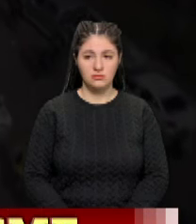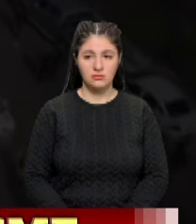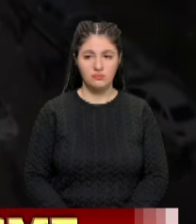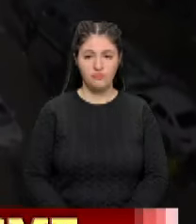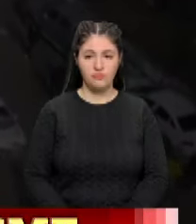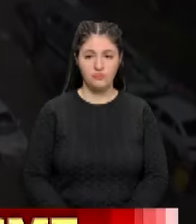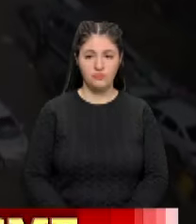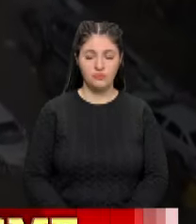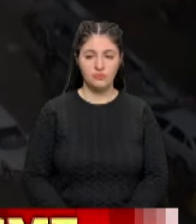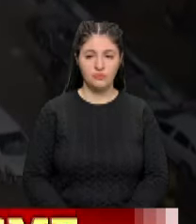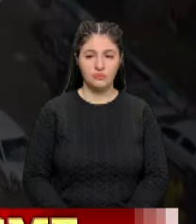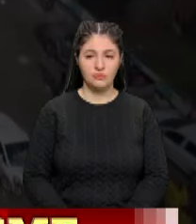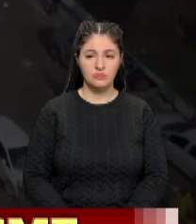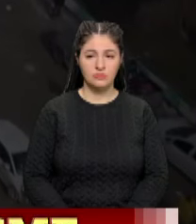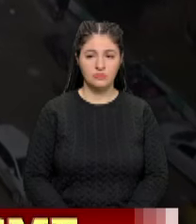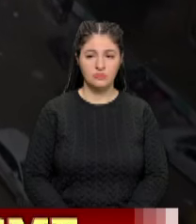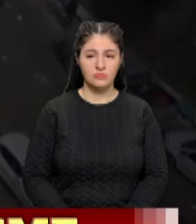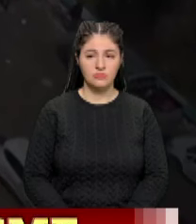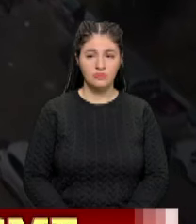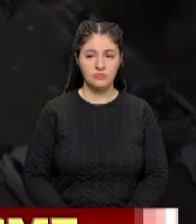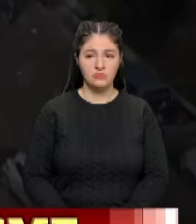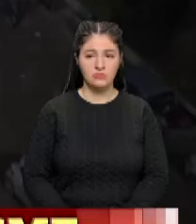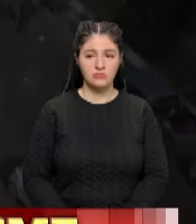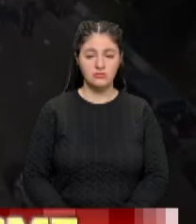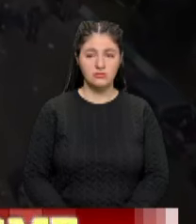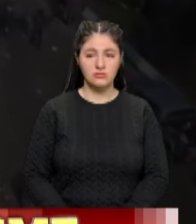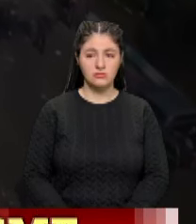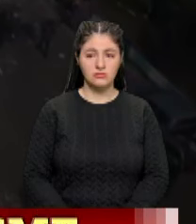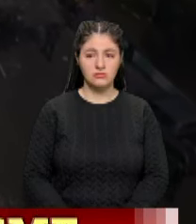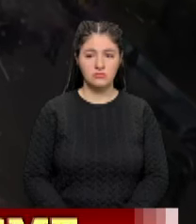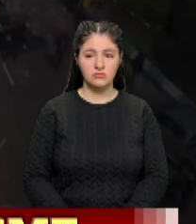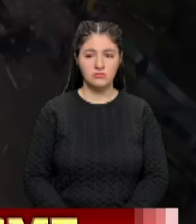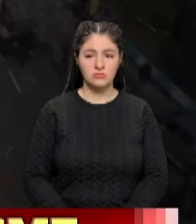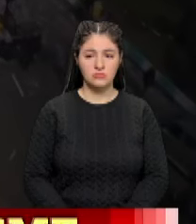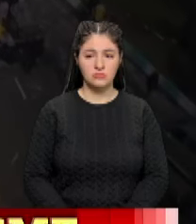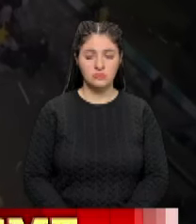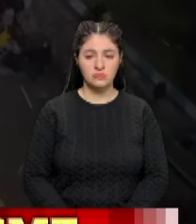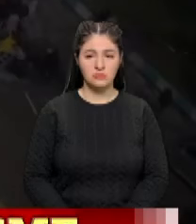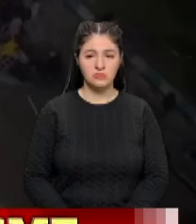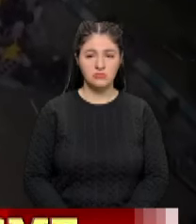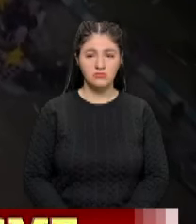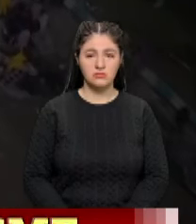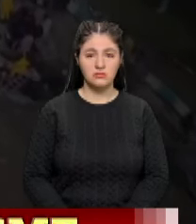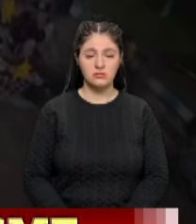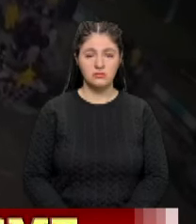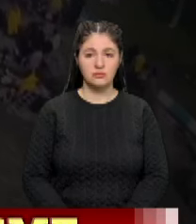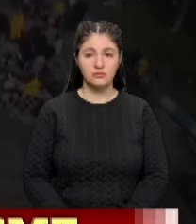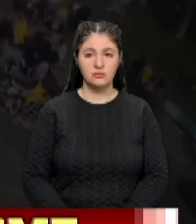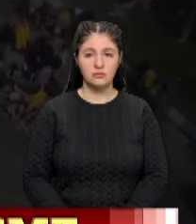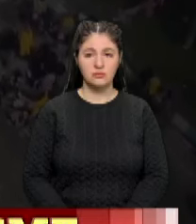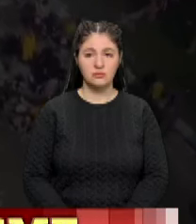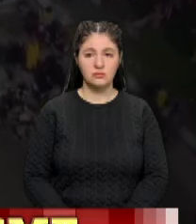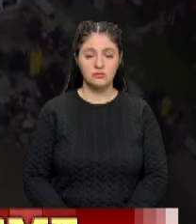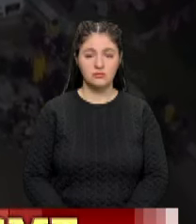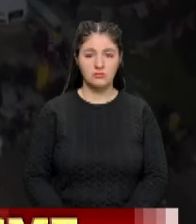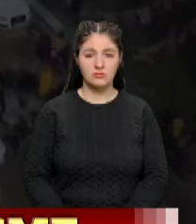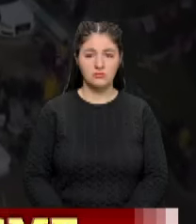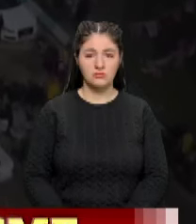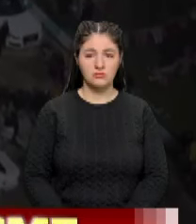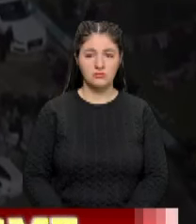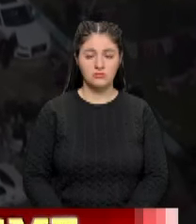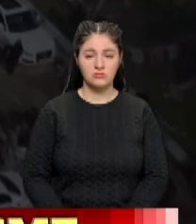ben? Uyan, uyan yar silene, sar beni. Dağlar haram,